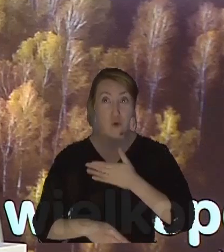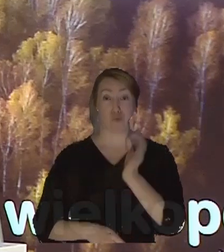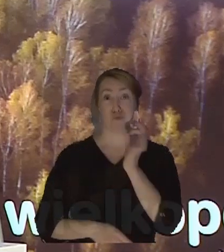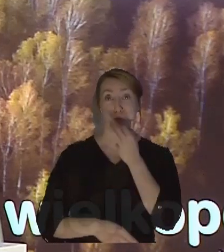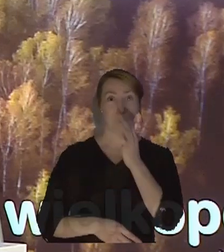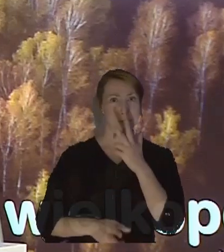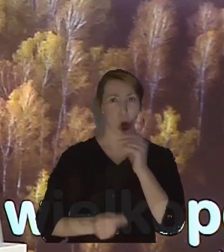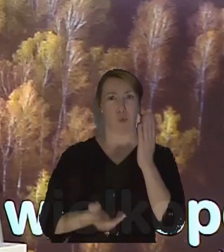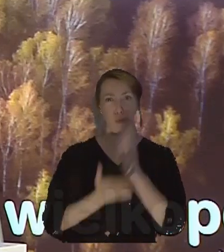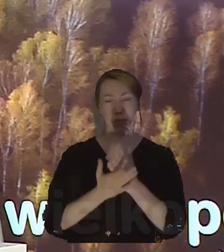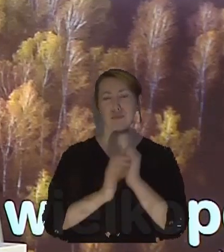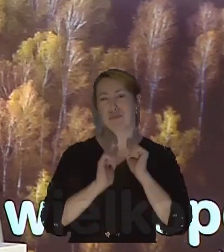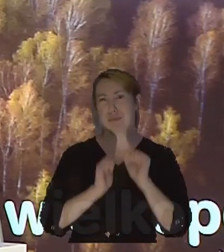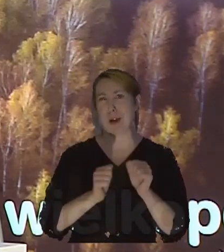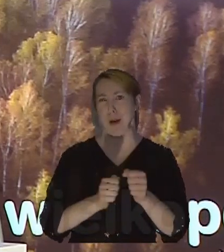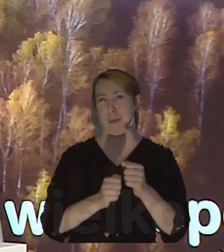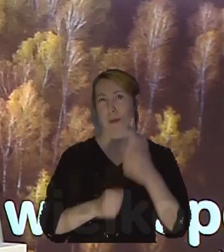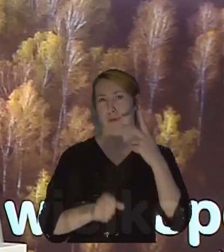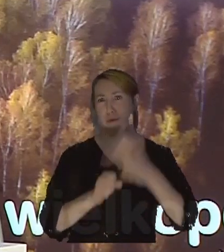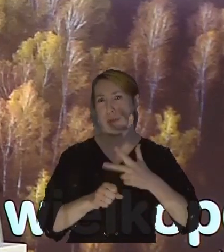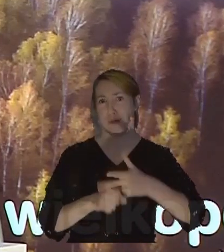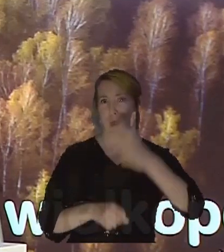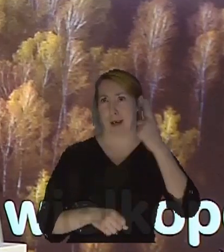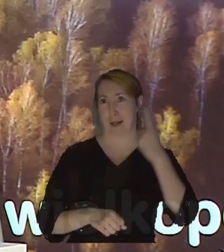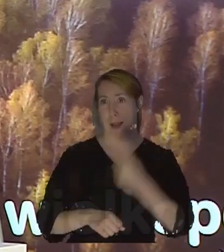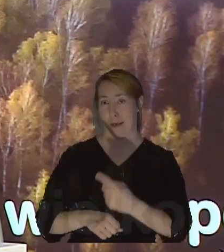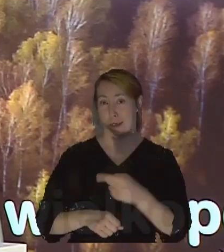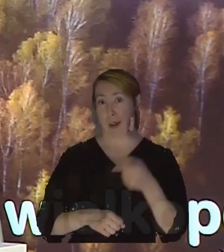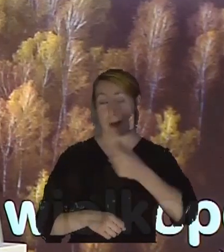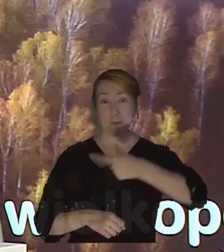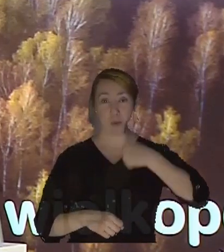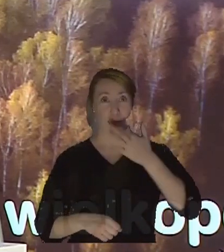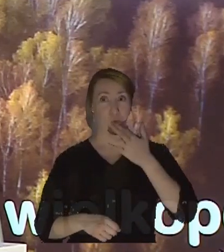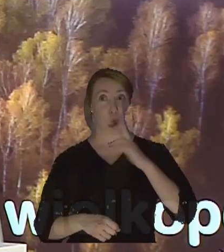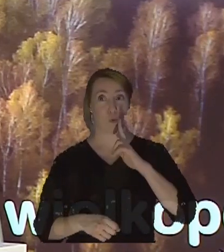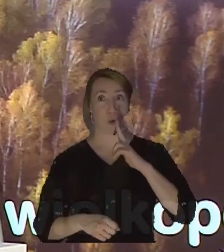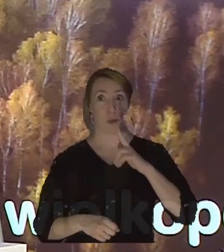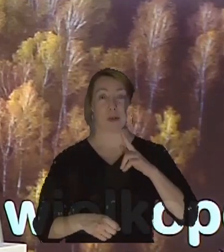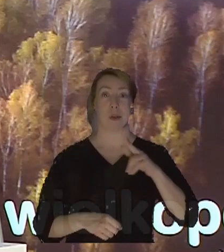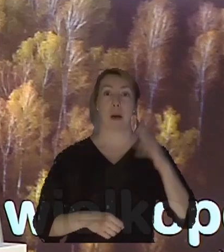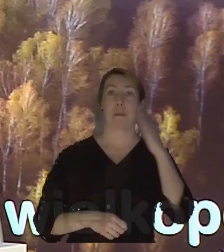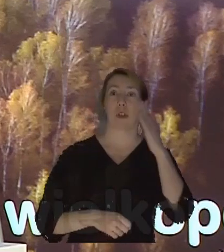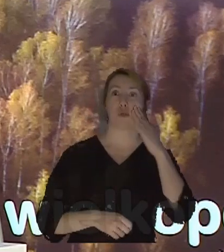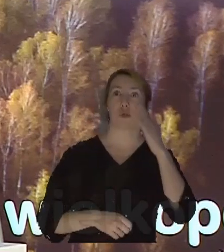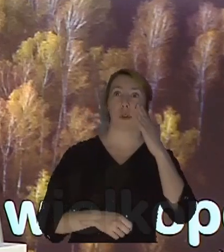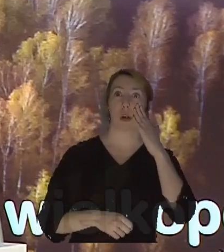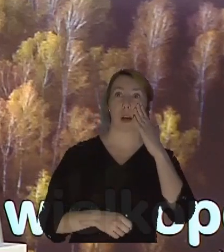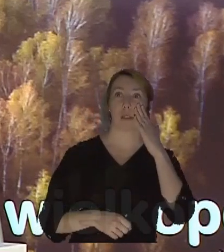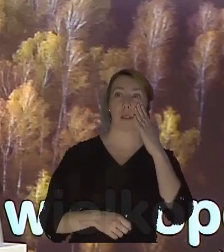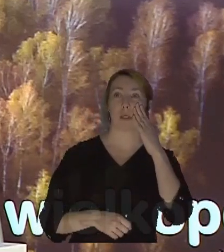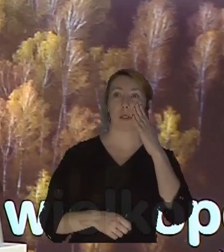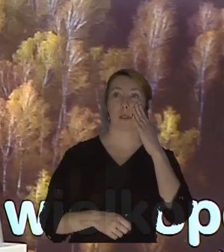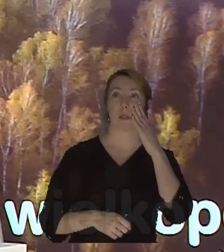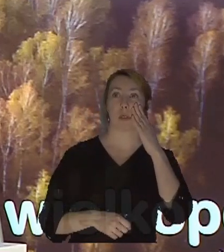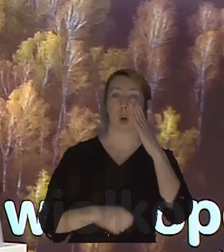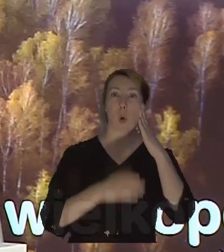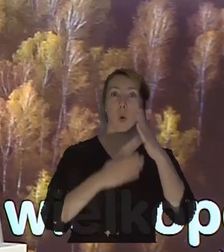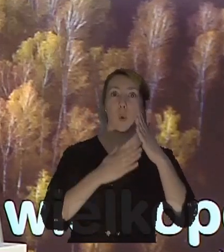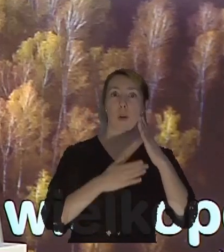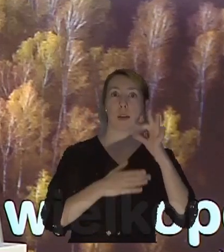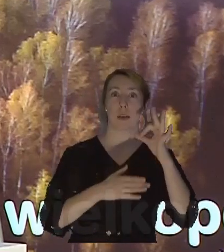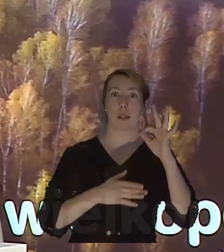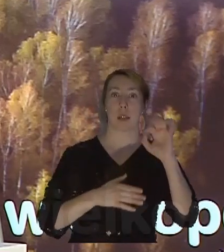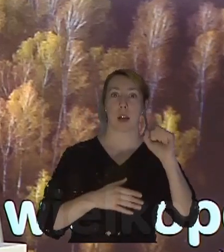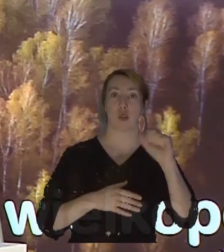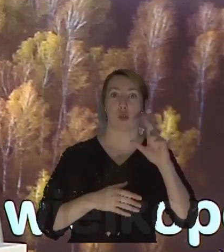ale którzy już działają na scenie 30 lat i mówimy tutaj o mieszkańcu ulicy Staszica